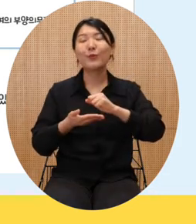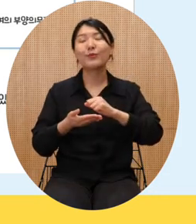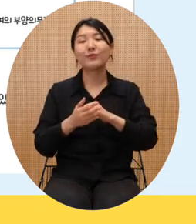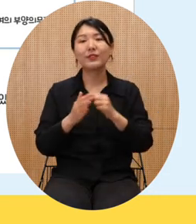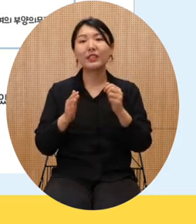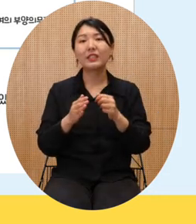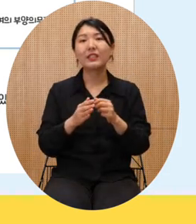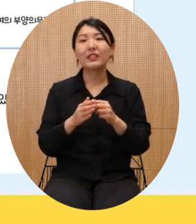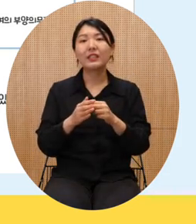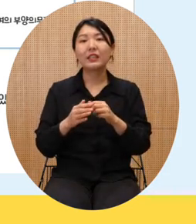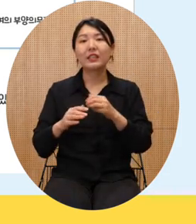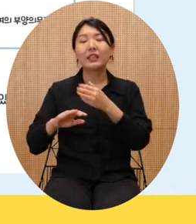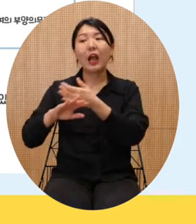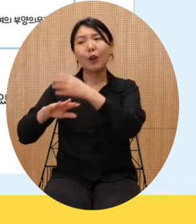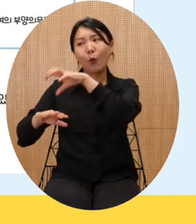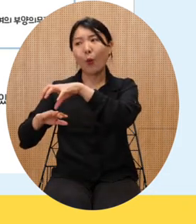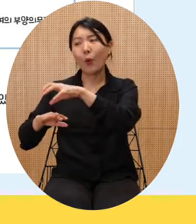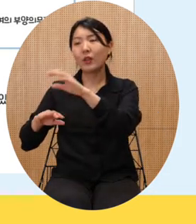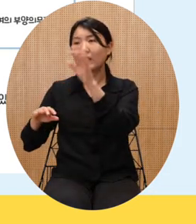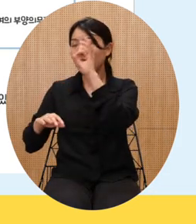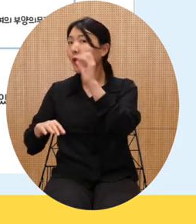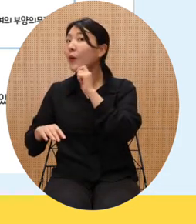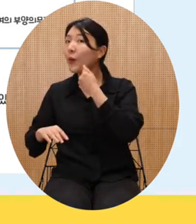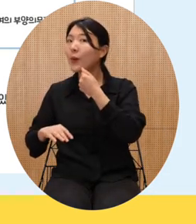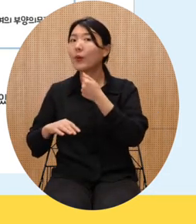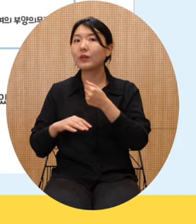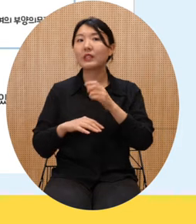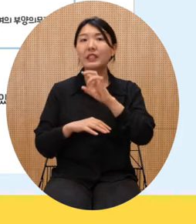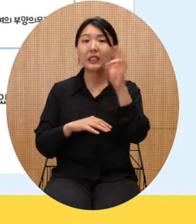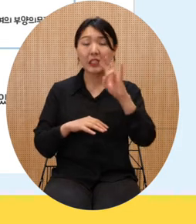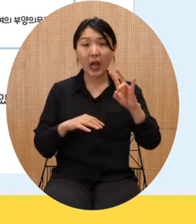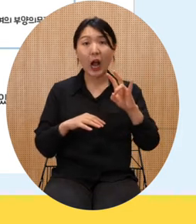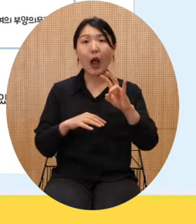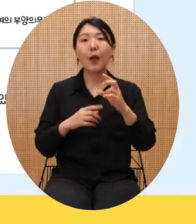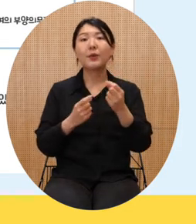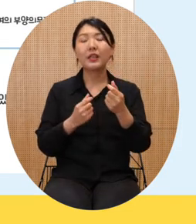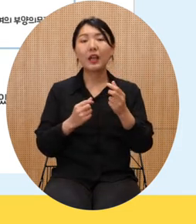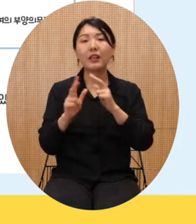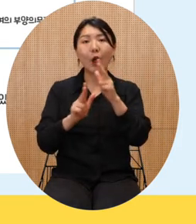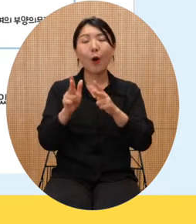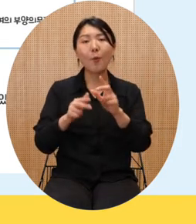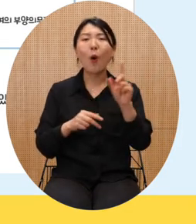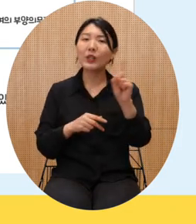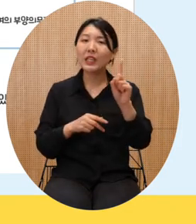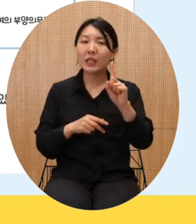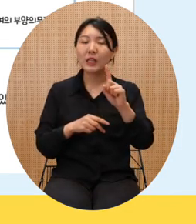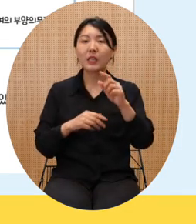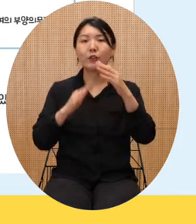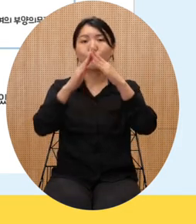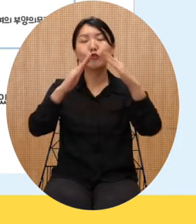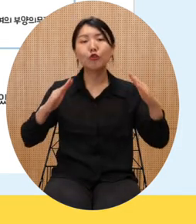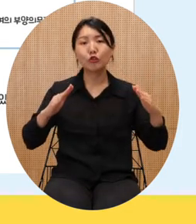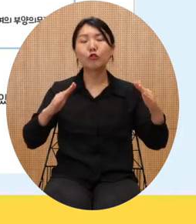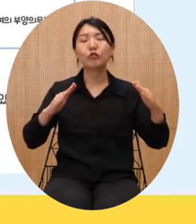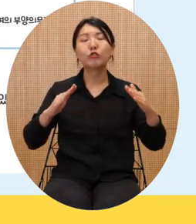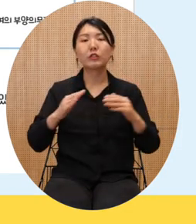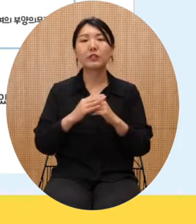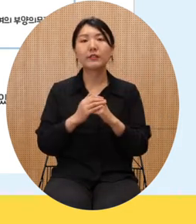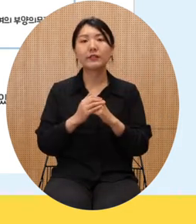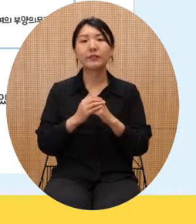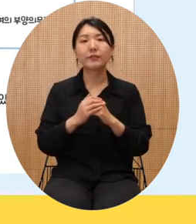그러니까 다른 지자체에서는 찾아보기 힘들고, 지금 시흥과 유사한 사업을 하는 곳은 이제 전주